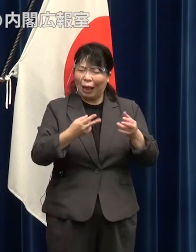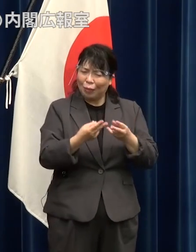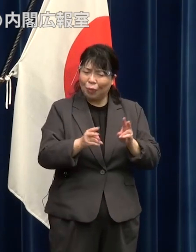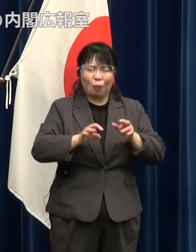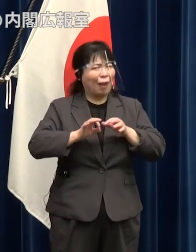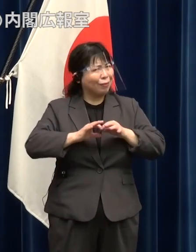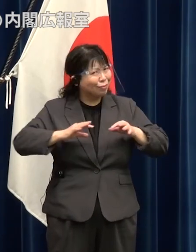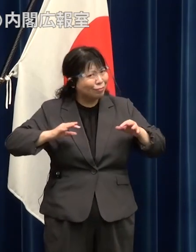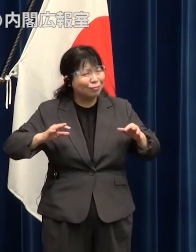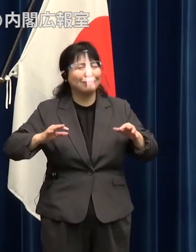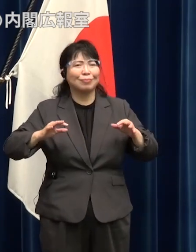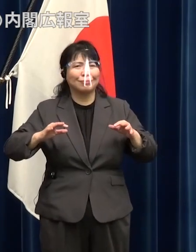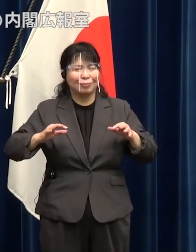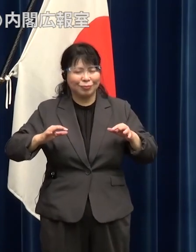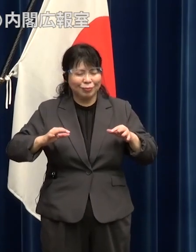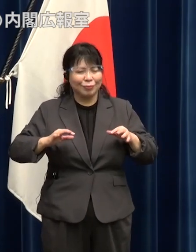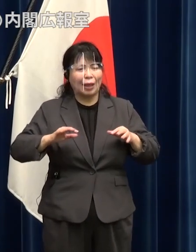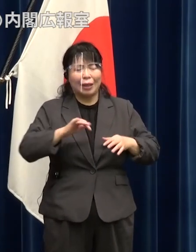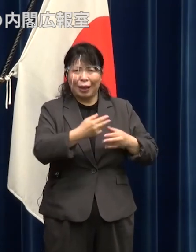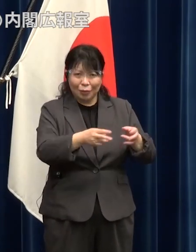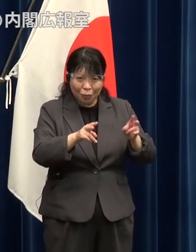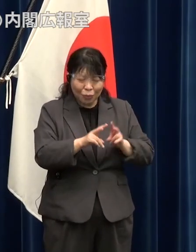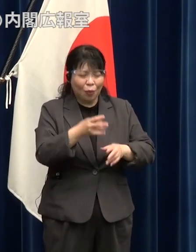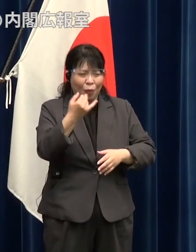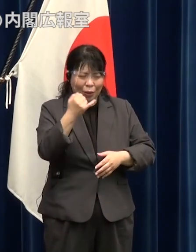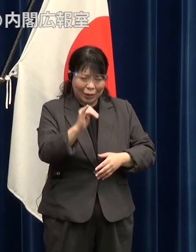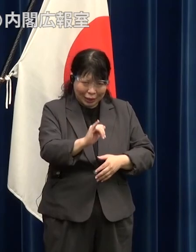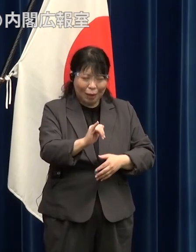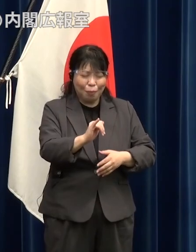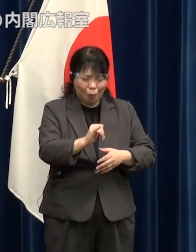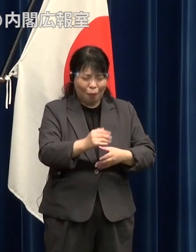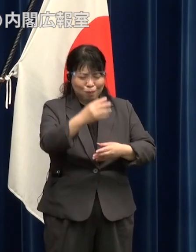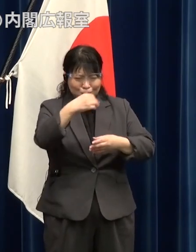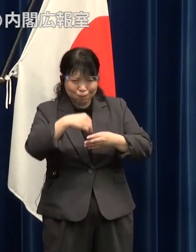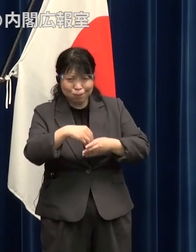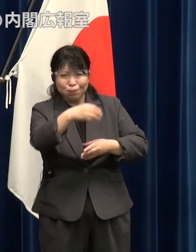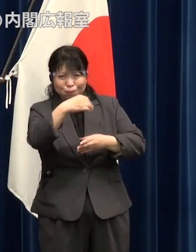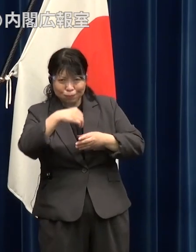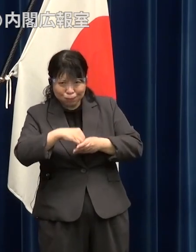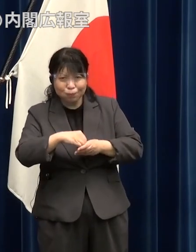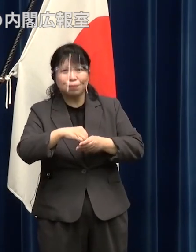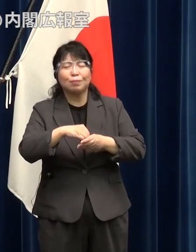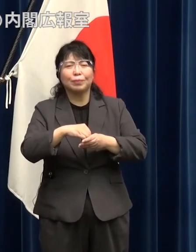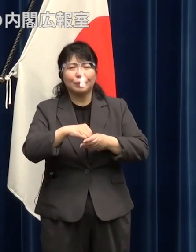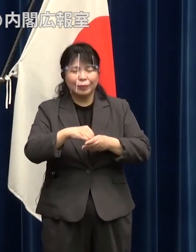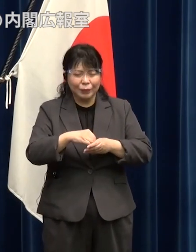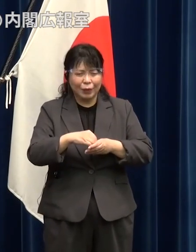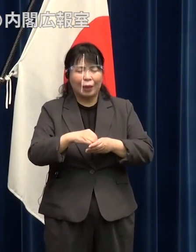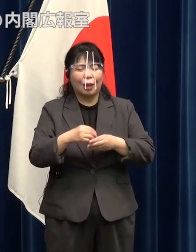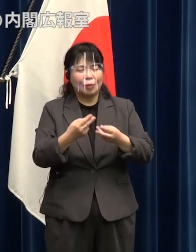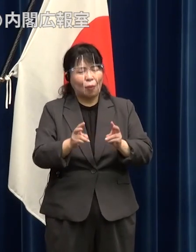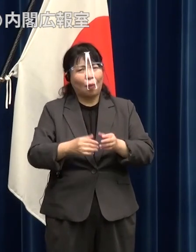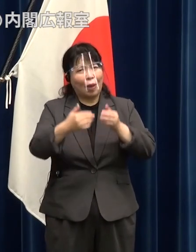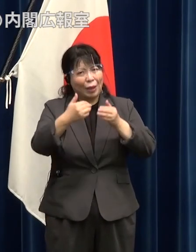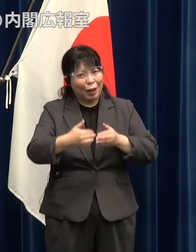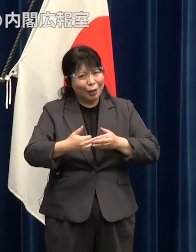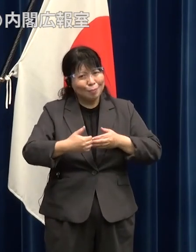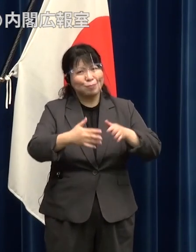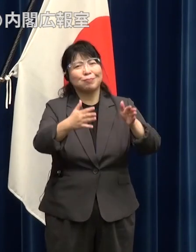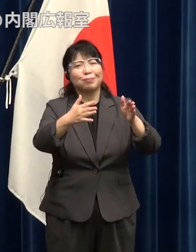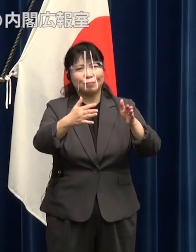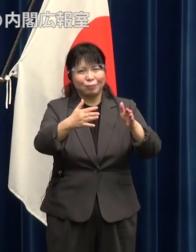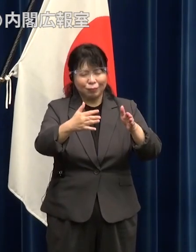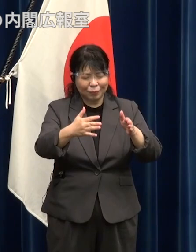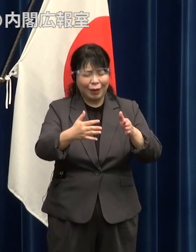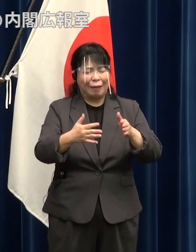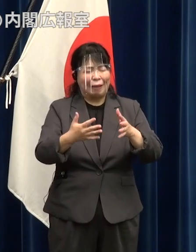党のご意見もできる限り取り入れつつ、与野党の垣根を越えた圧倒的多数